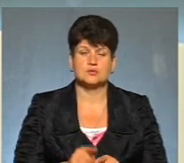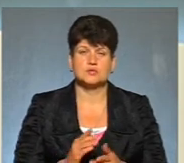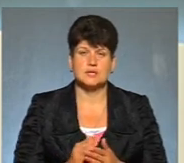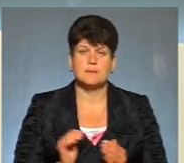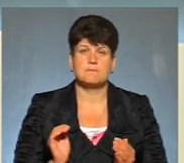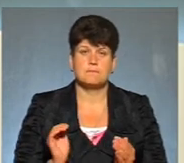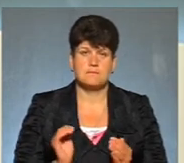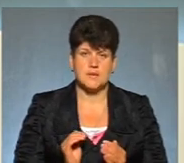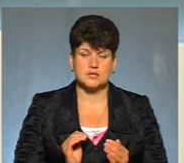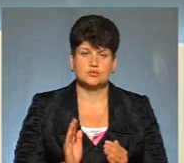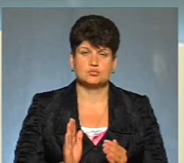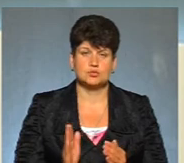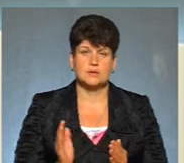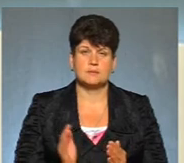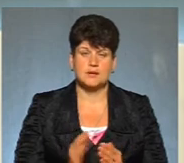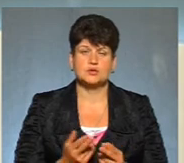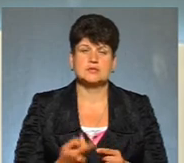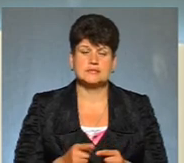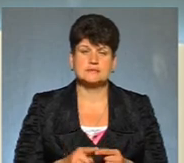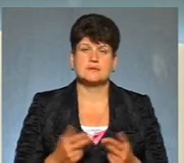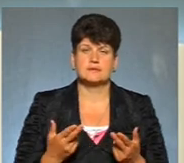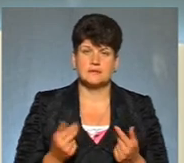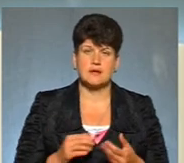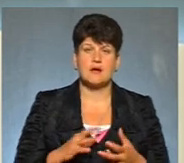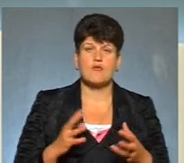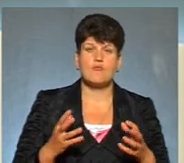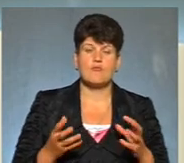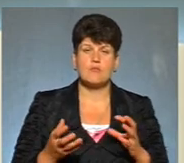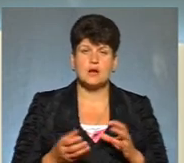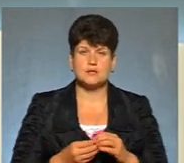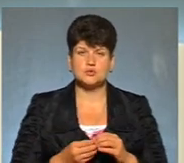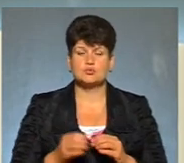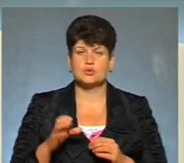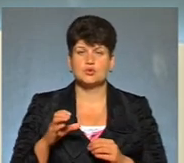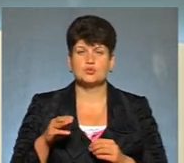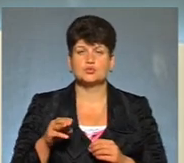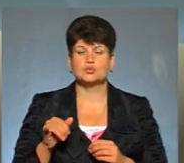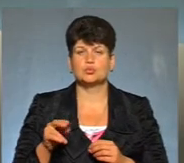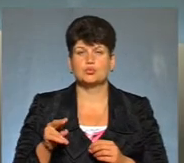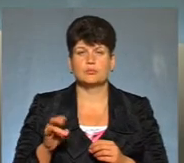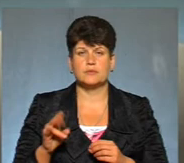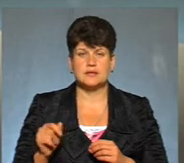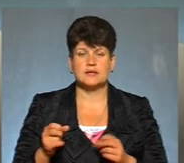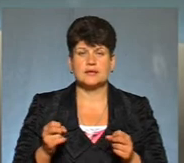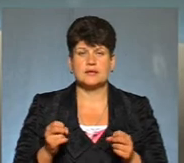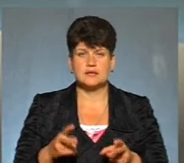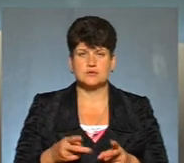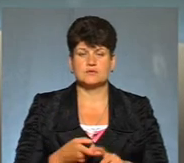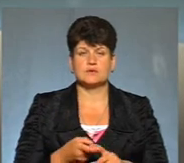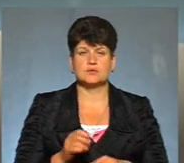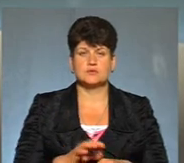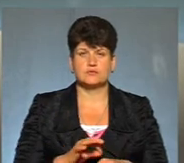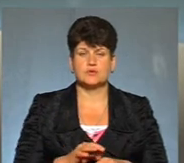меншого, буде меншою. Це так. Але, в принципі, ступінь ризику стосовно захворювання,